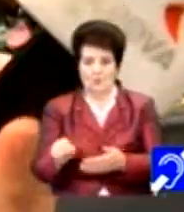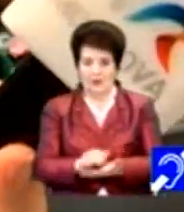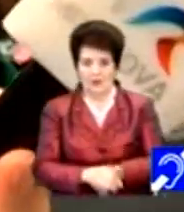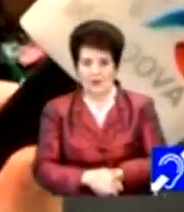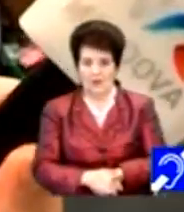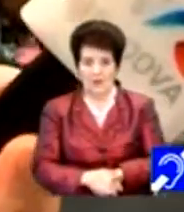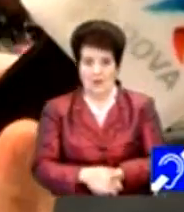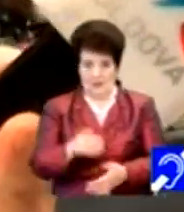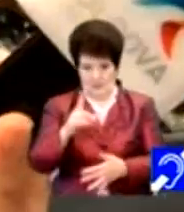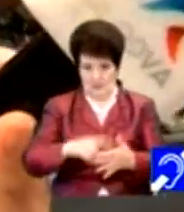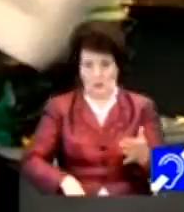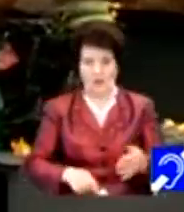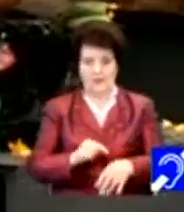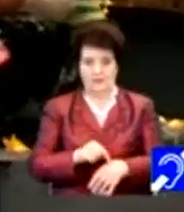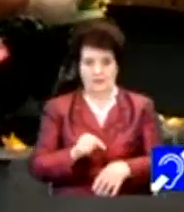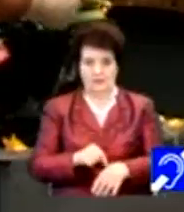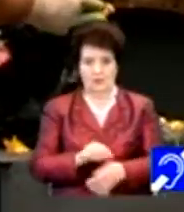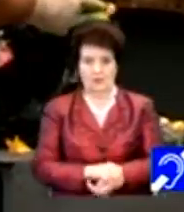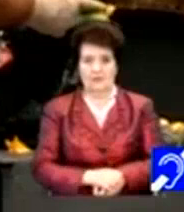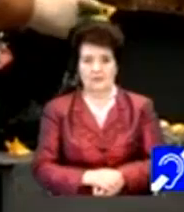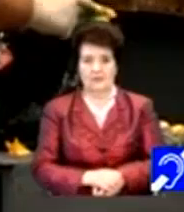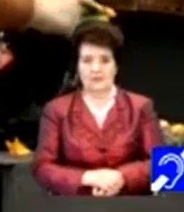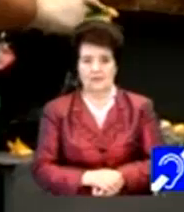Vă simțiți în siguranță în aglomerație?